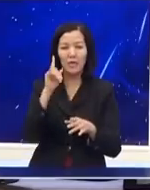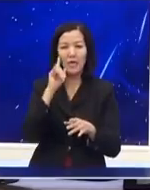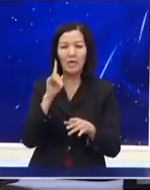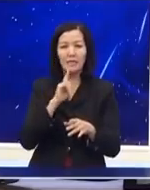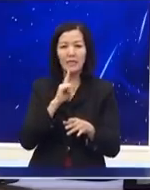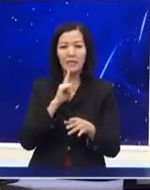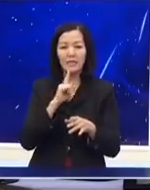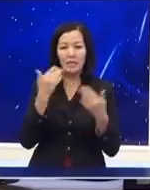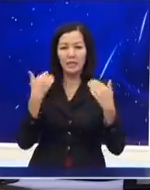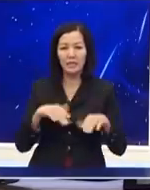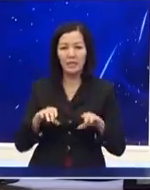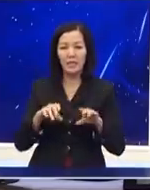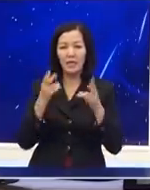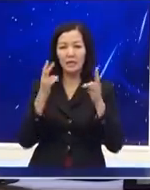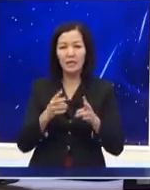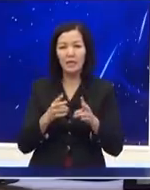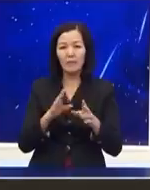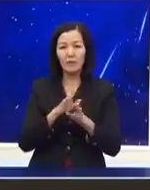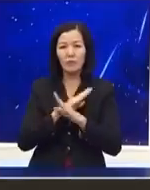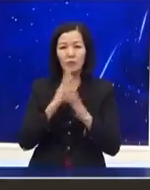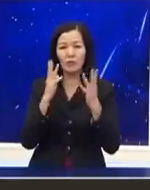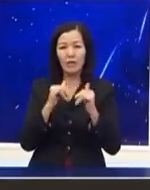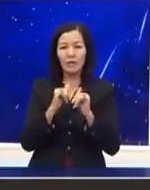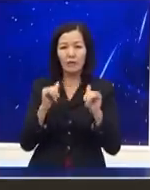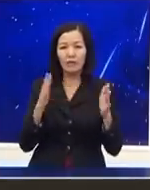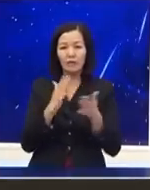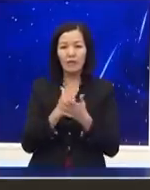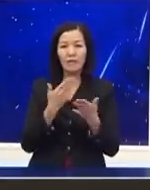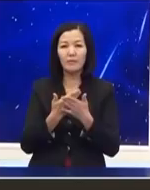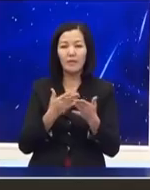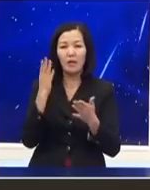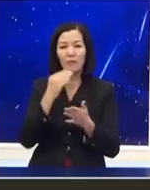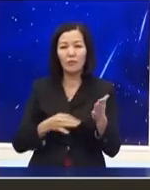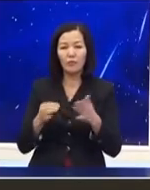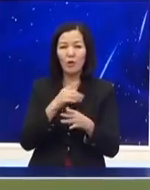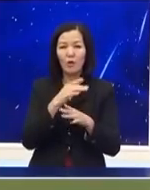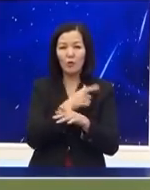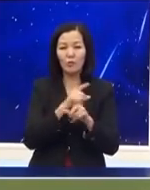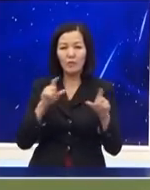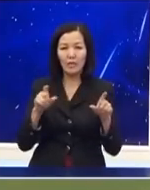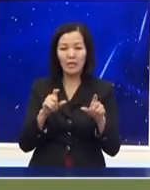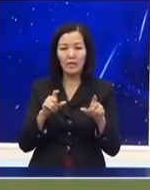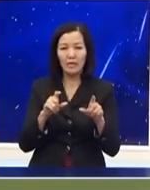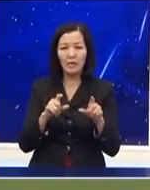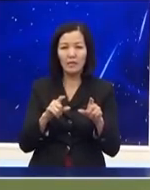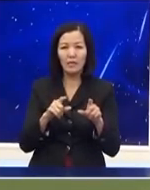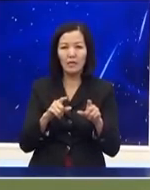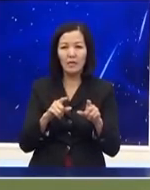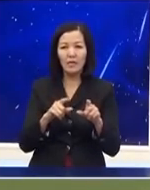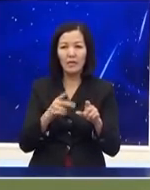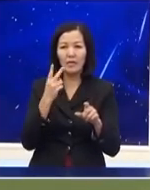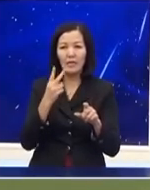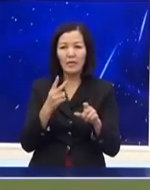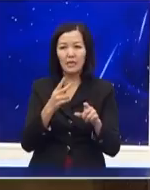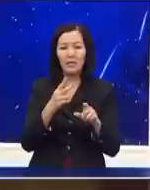да дене зақымынан көз жұматындар саны азаяр емес. Мәселен, облыстағы қалалық көпсалалы ауруханасын алсақ, қос палдақпен келген